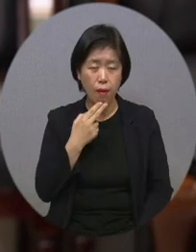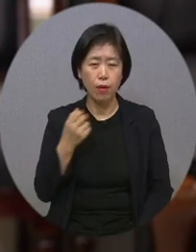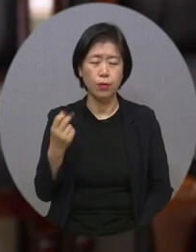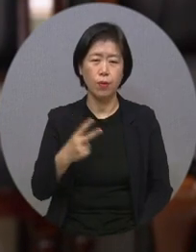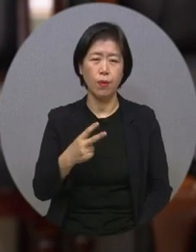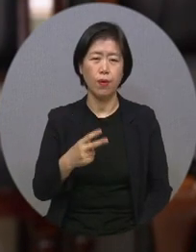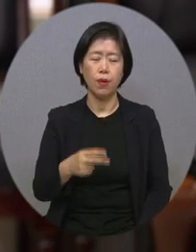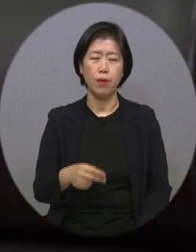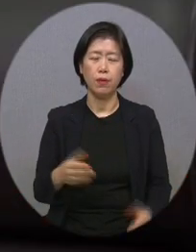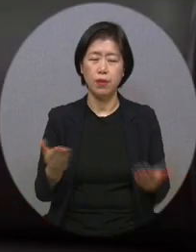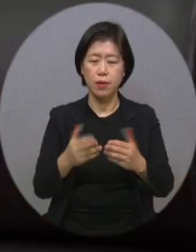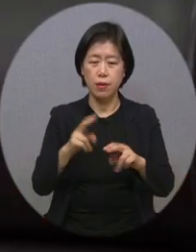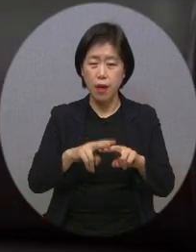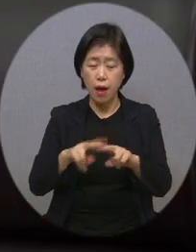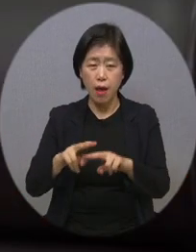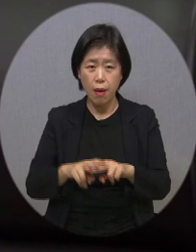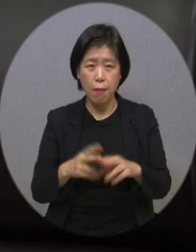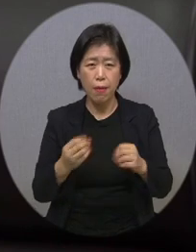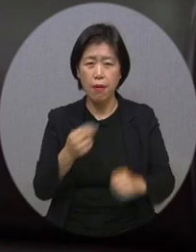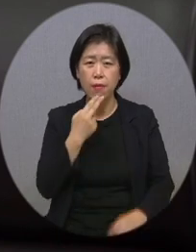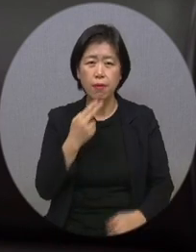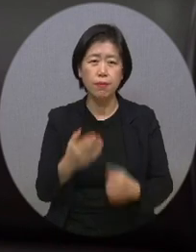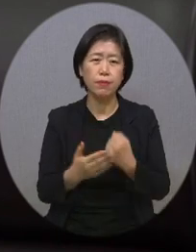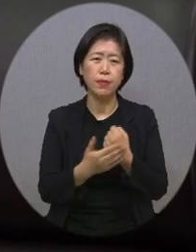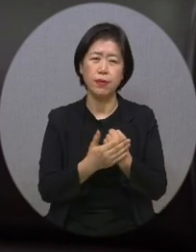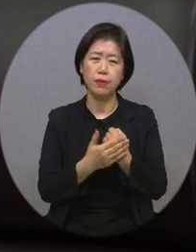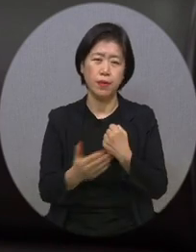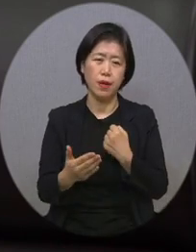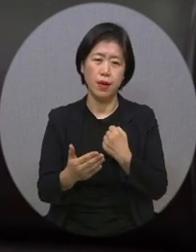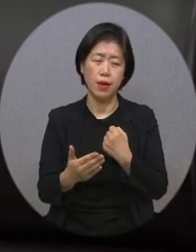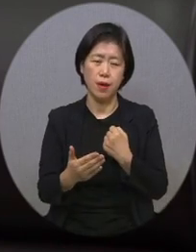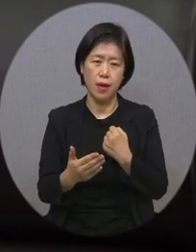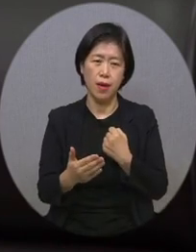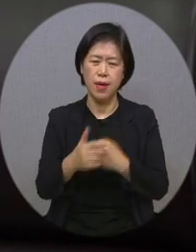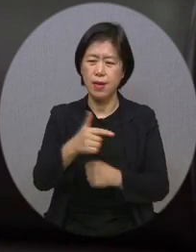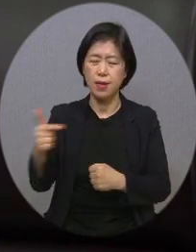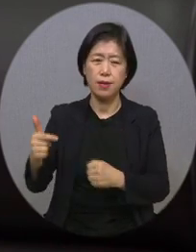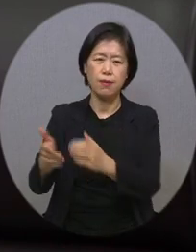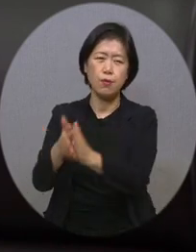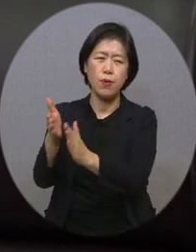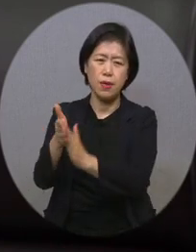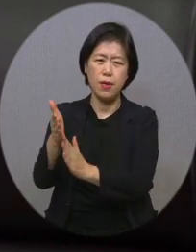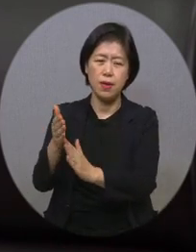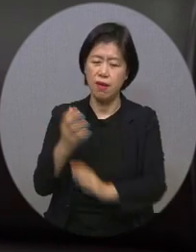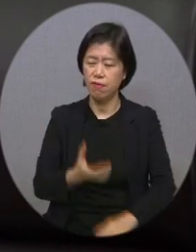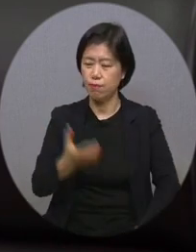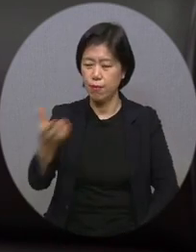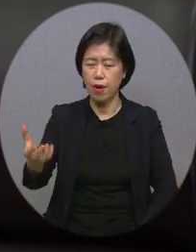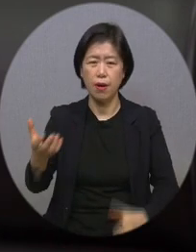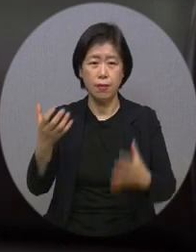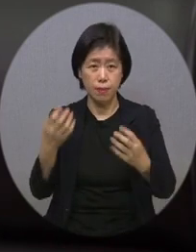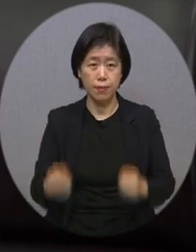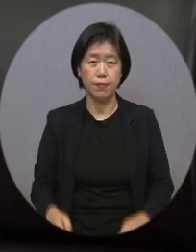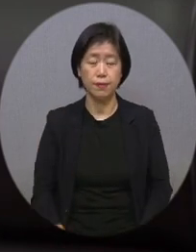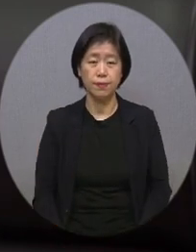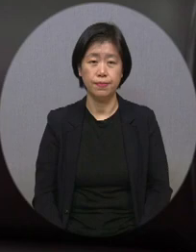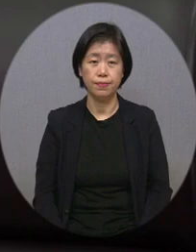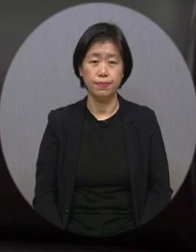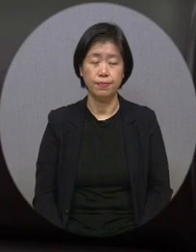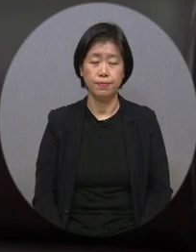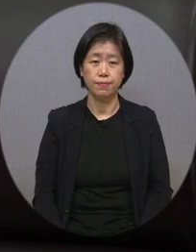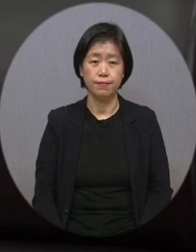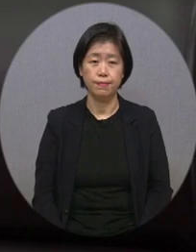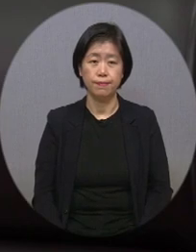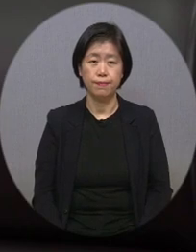위주로 나가고 해서 뭐 시골을 가면은 이제 거의 노인양반들만 계시고요. 그러다 보니까 아이를 낳을